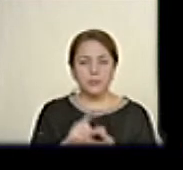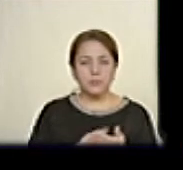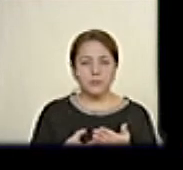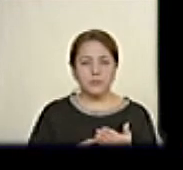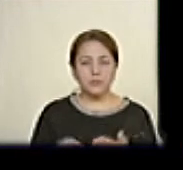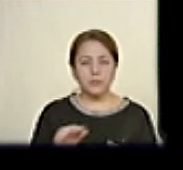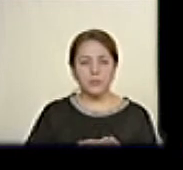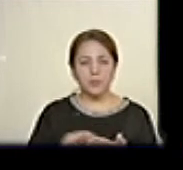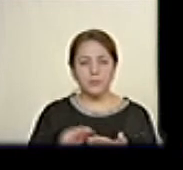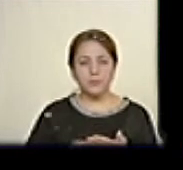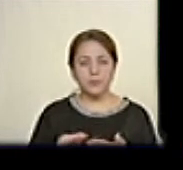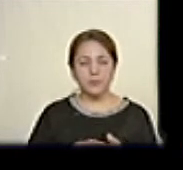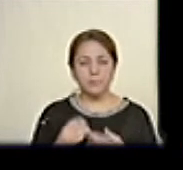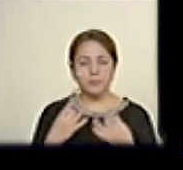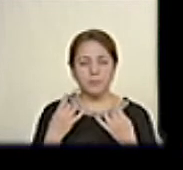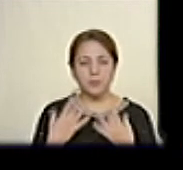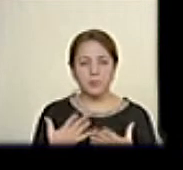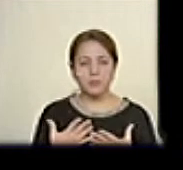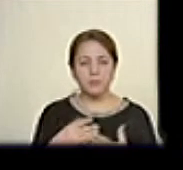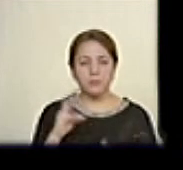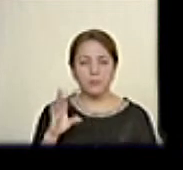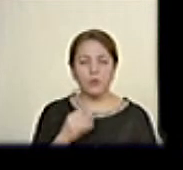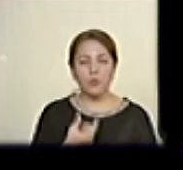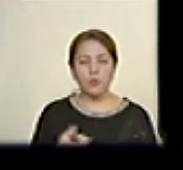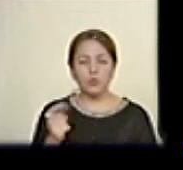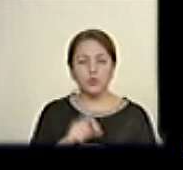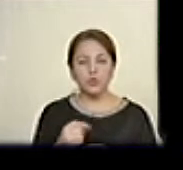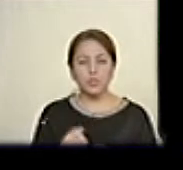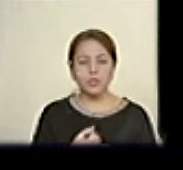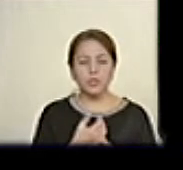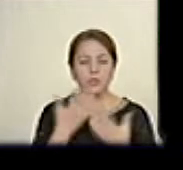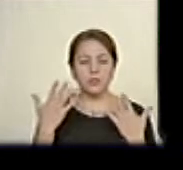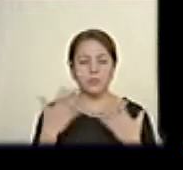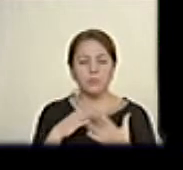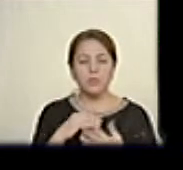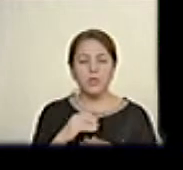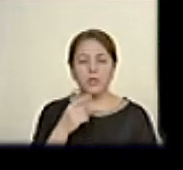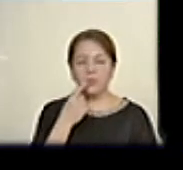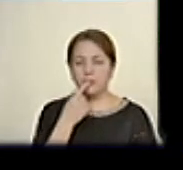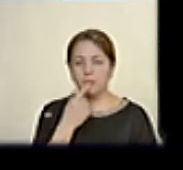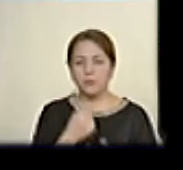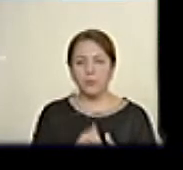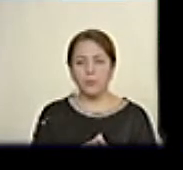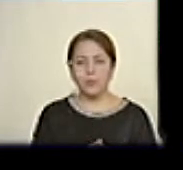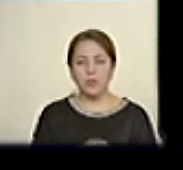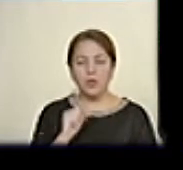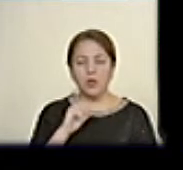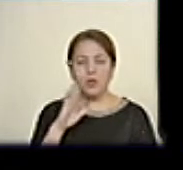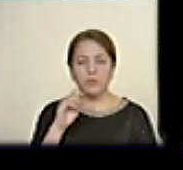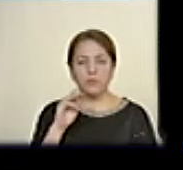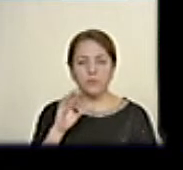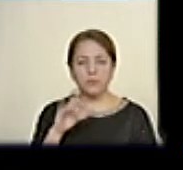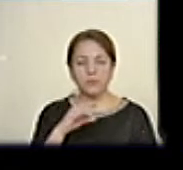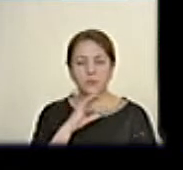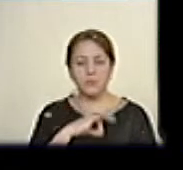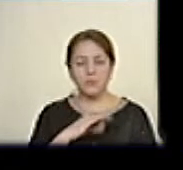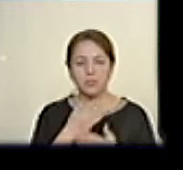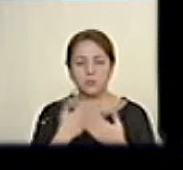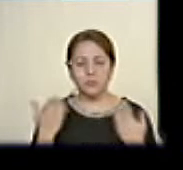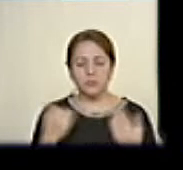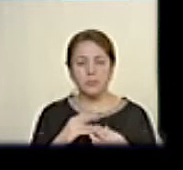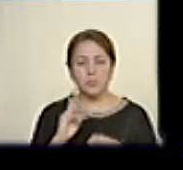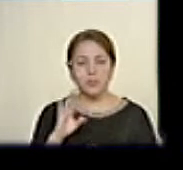Стихотворение написано простым, но очень ярким, образным языком. Автор не использует никакой